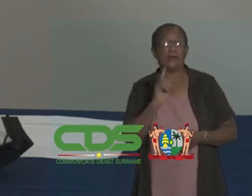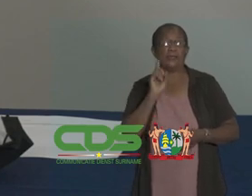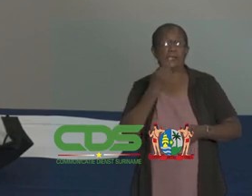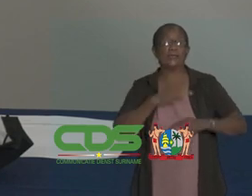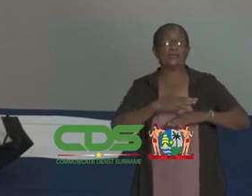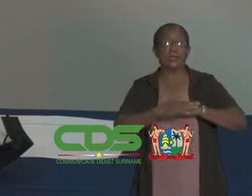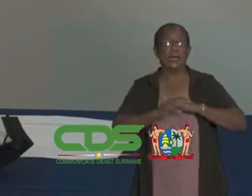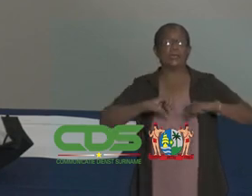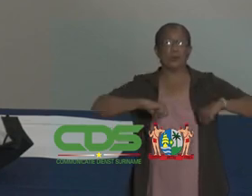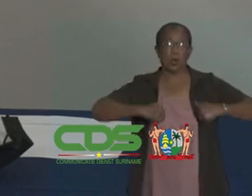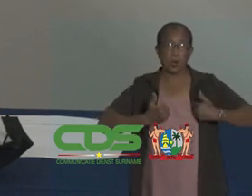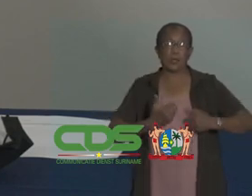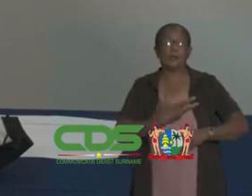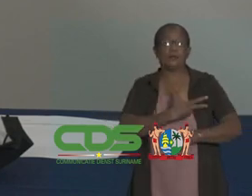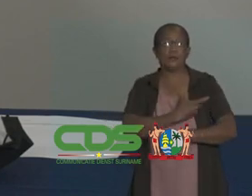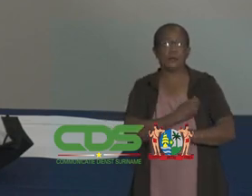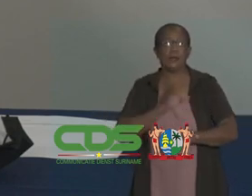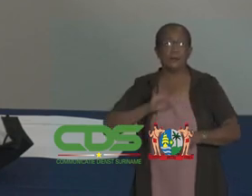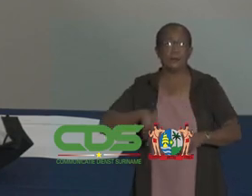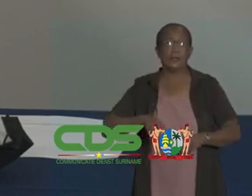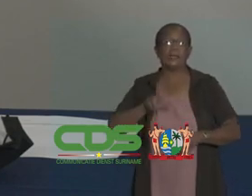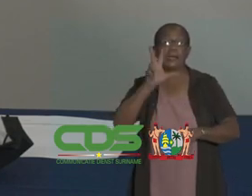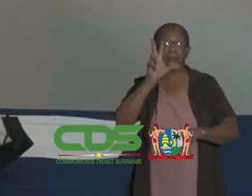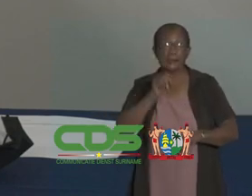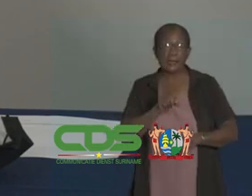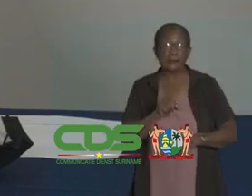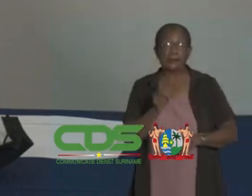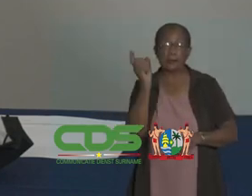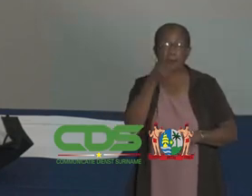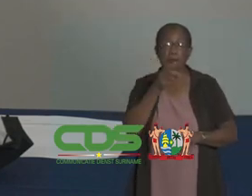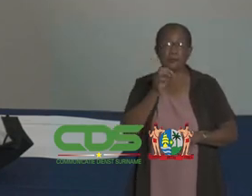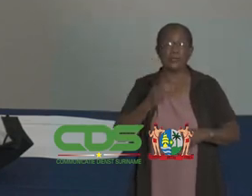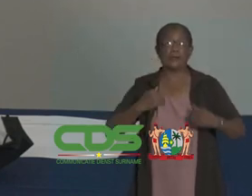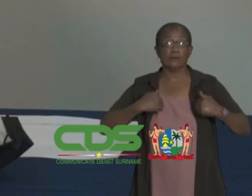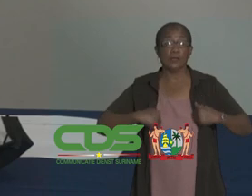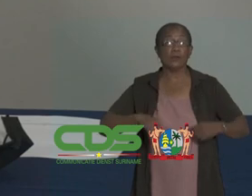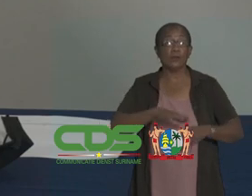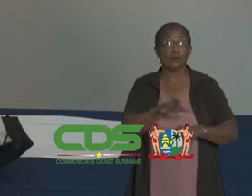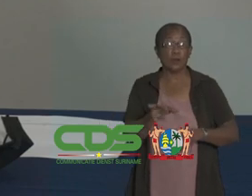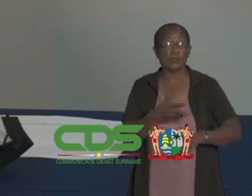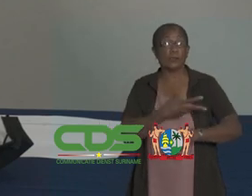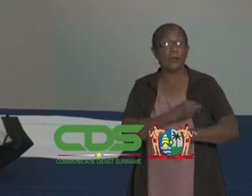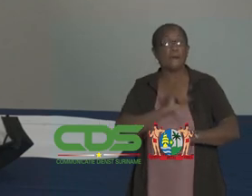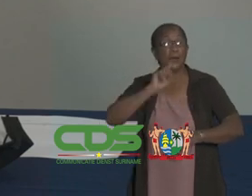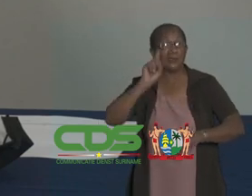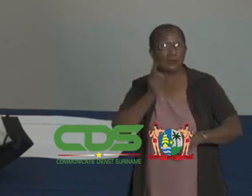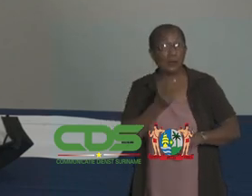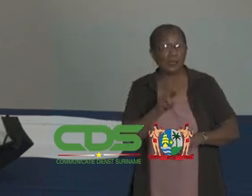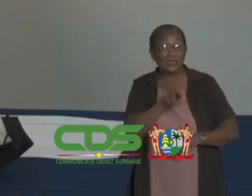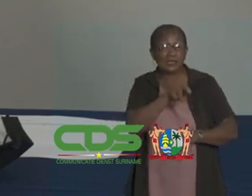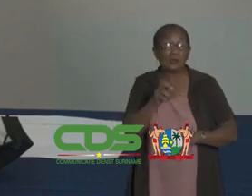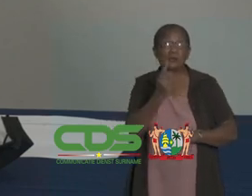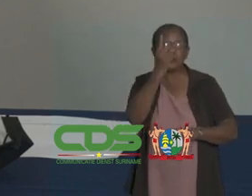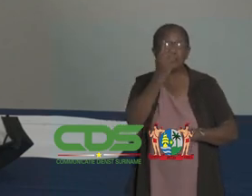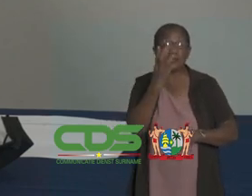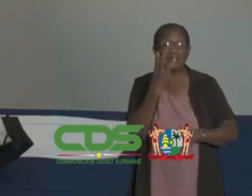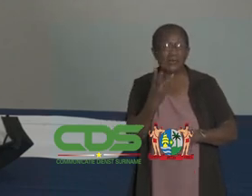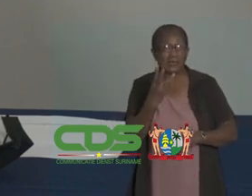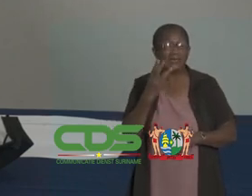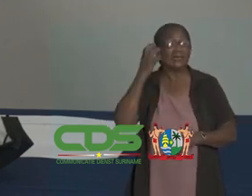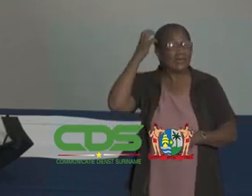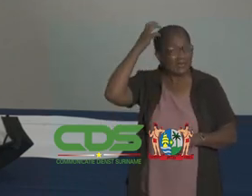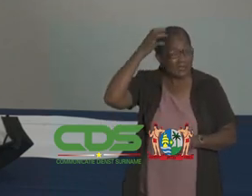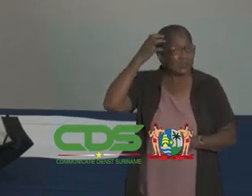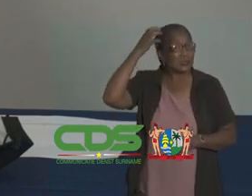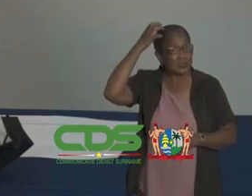met vaccineren. Meer dan 80% van de bevolking is gevaccineerd. En toch is er een reproductiegetal van 3. Dat is heel erg zorgelijk. We